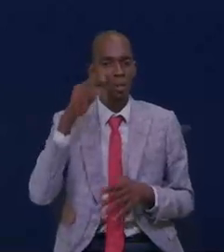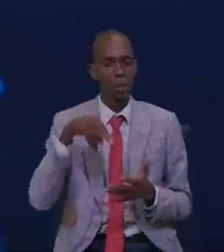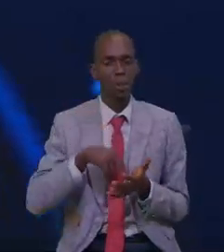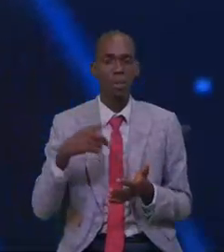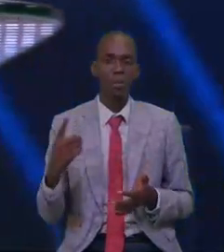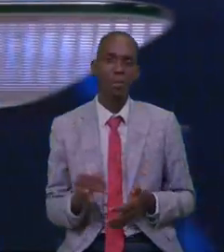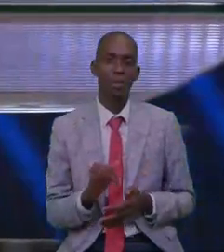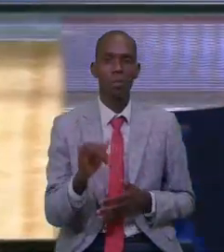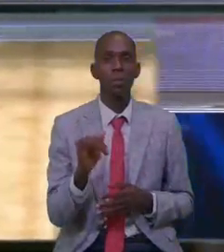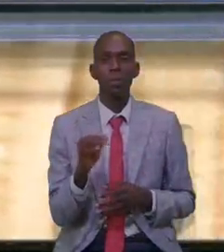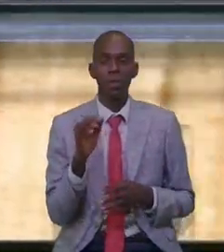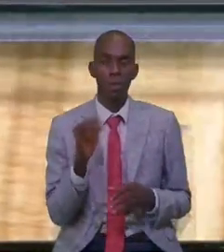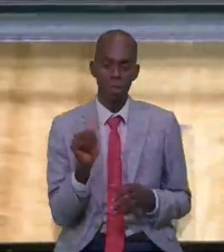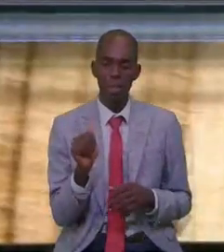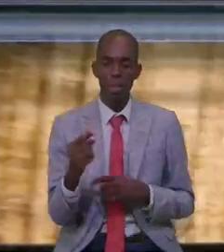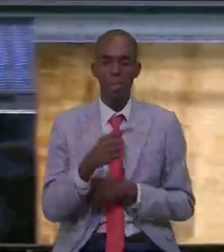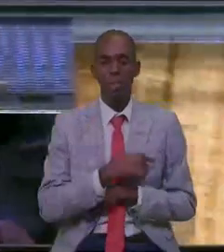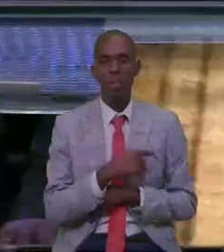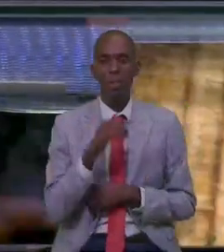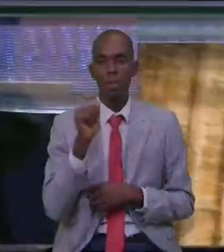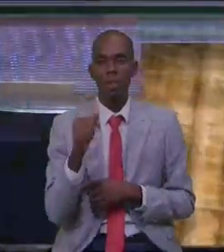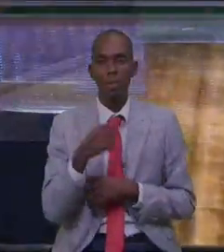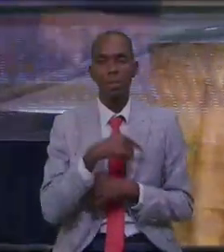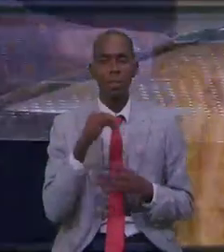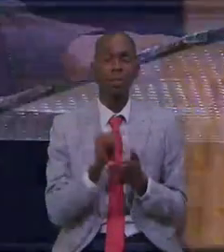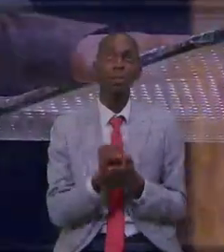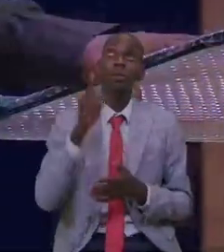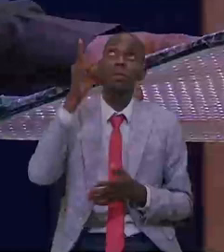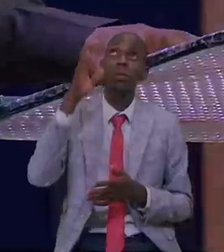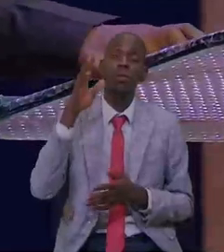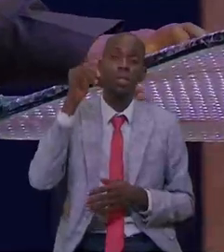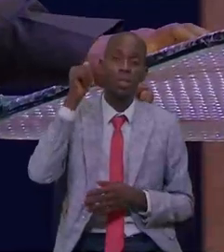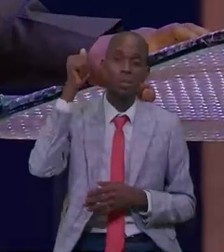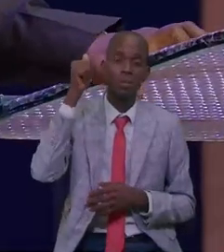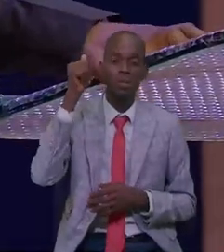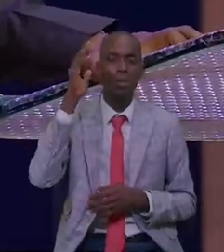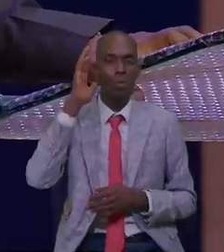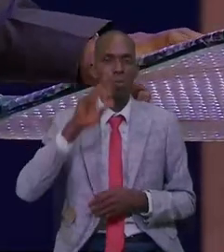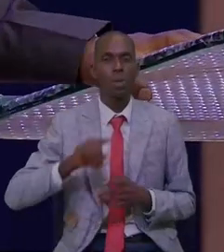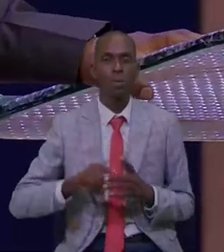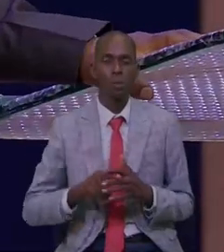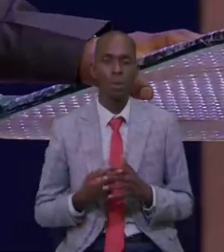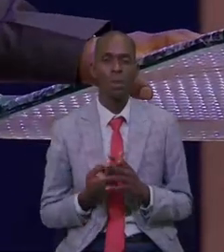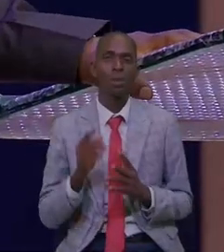subsistera éternellement. Un jour que Dieu lui-même va commencer,